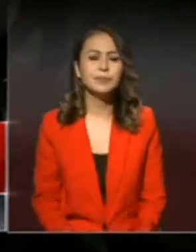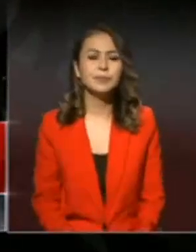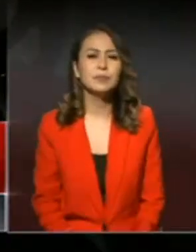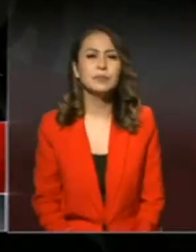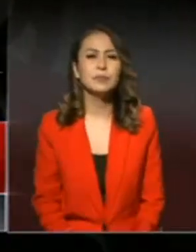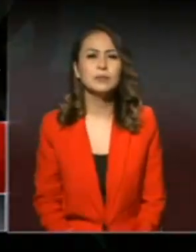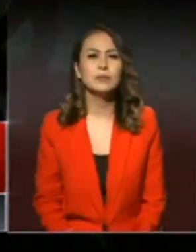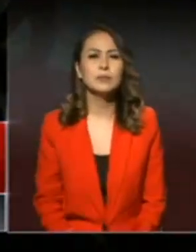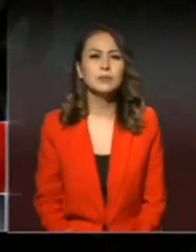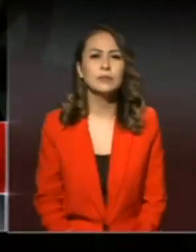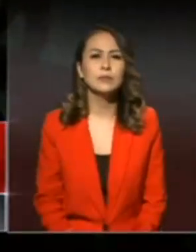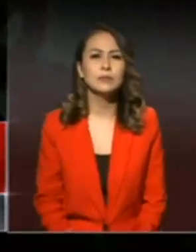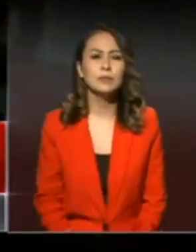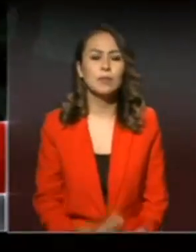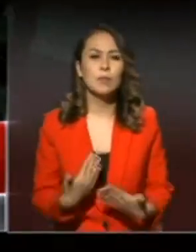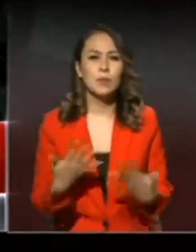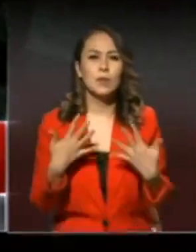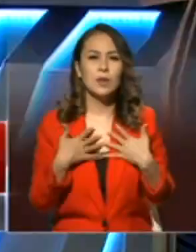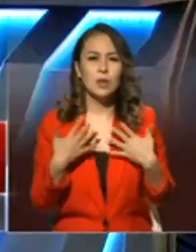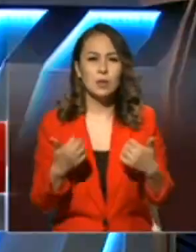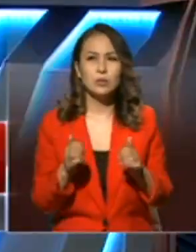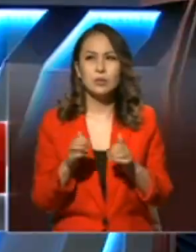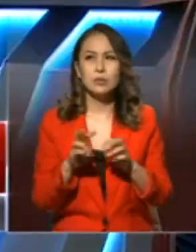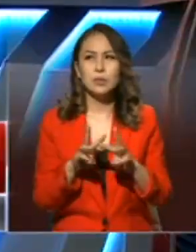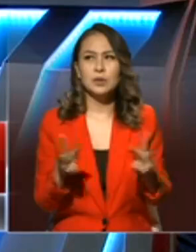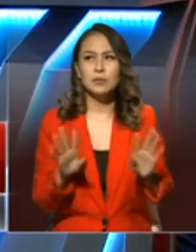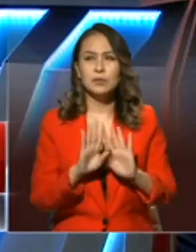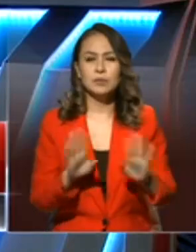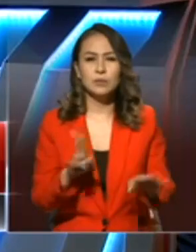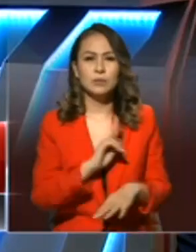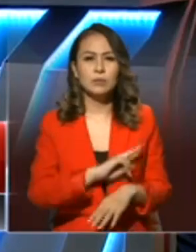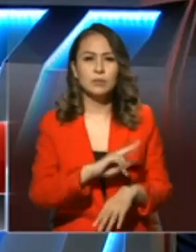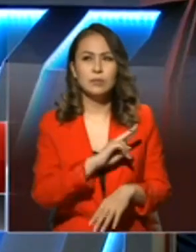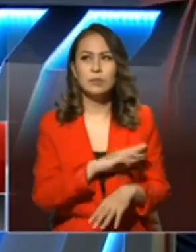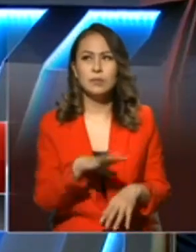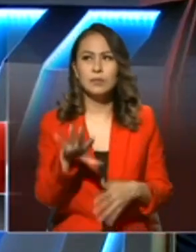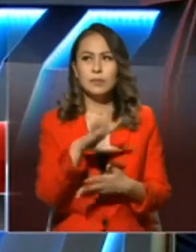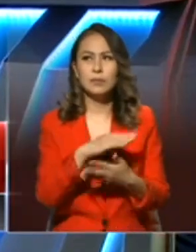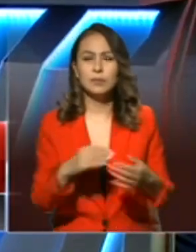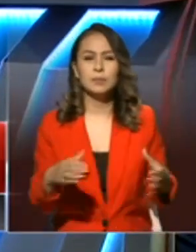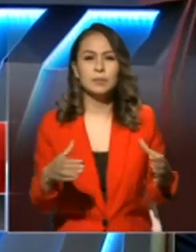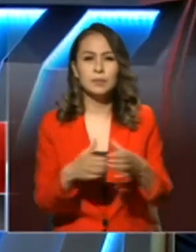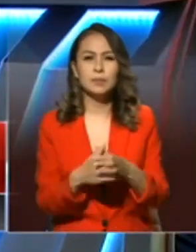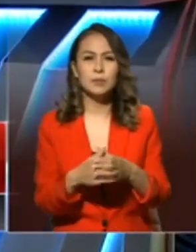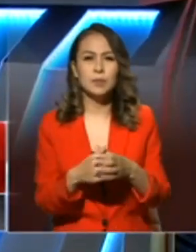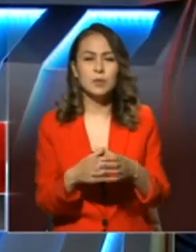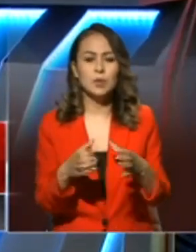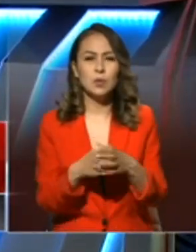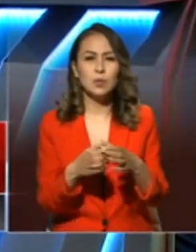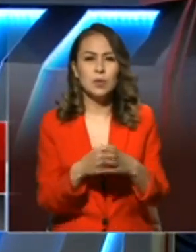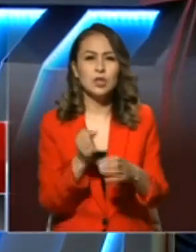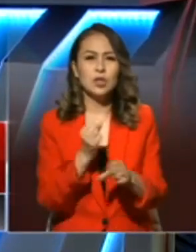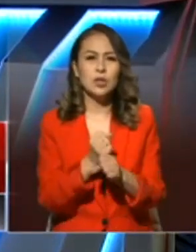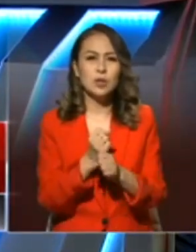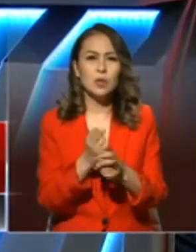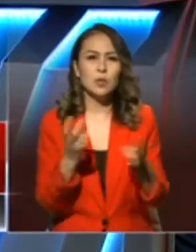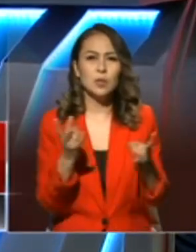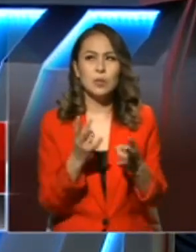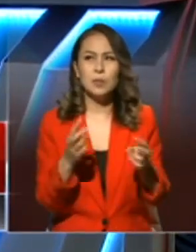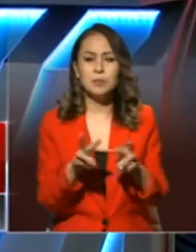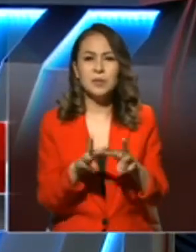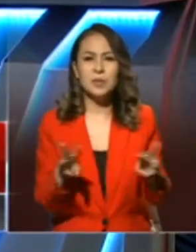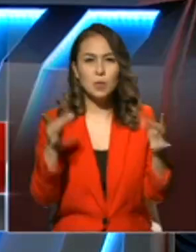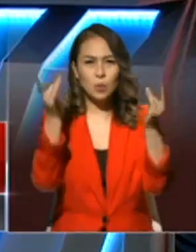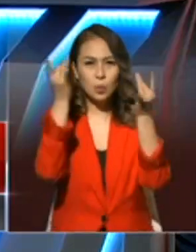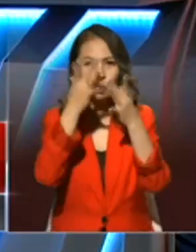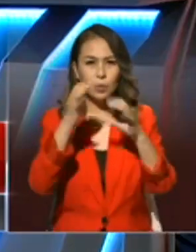қана денсаулық министрдің жұмысы емес. Оған мессекторане дейді ғой, сонда группа жасау керек. Оның ішінде министерство культуры и